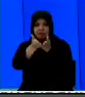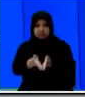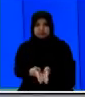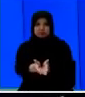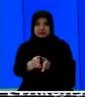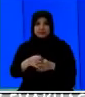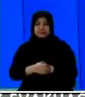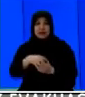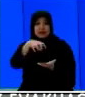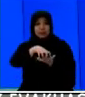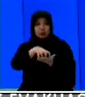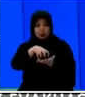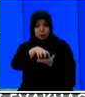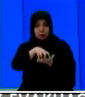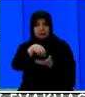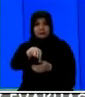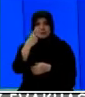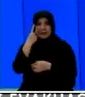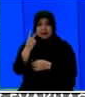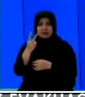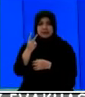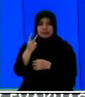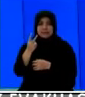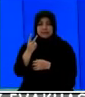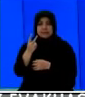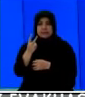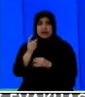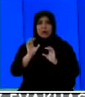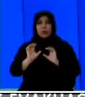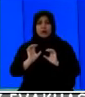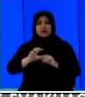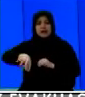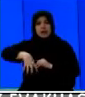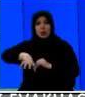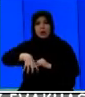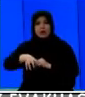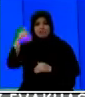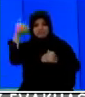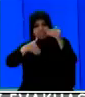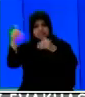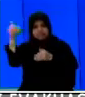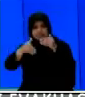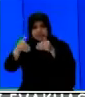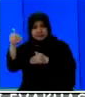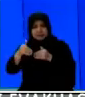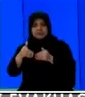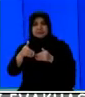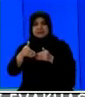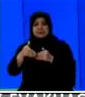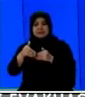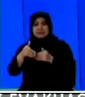Posco sendiri pemirsa dapat kita saksikan ee banyak keluarga yang datang untuk ee menjemput